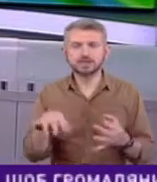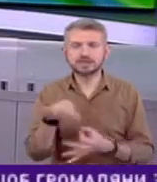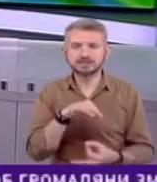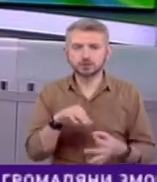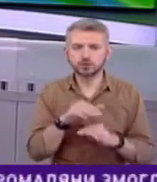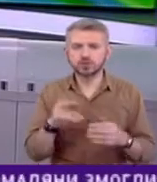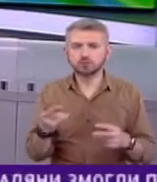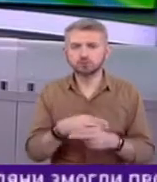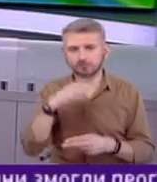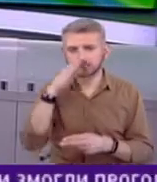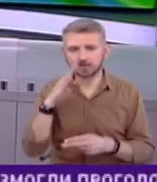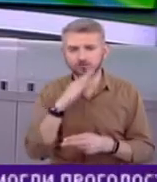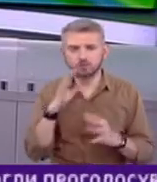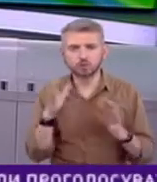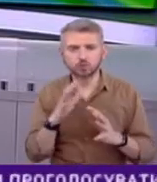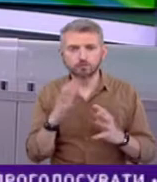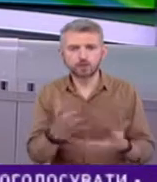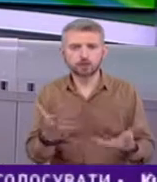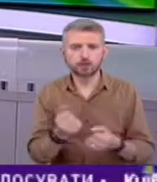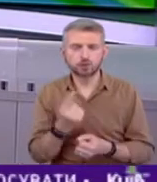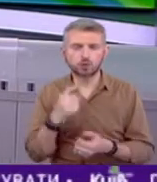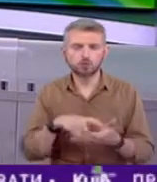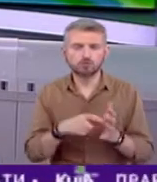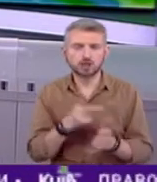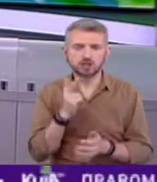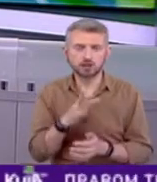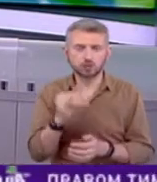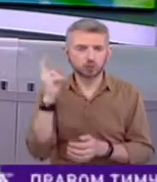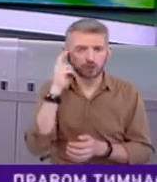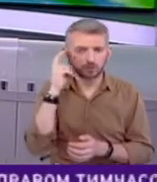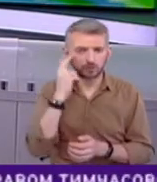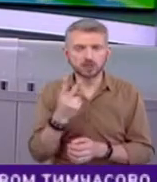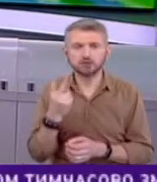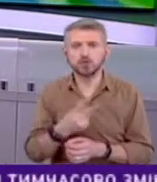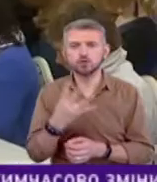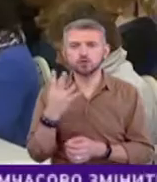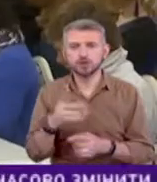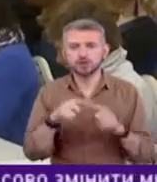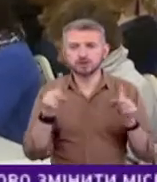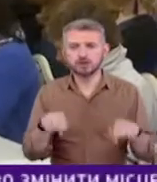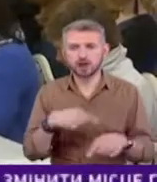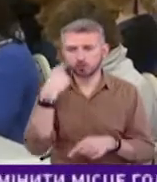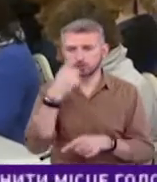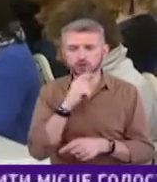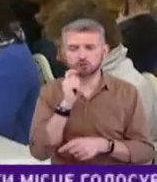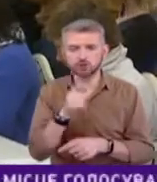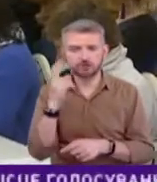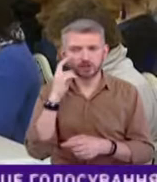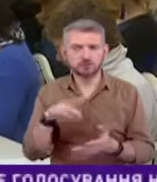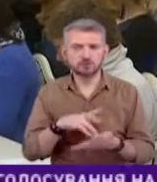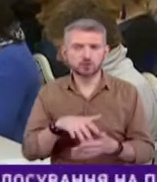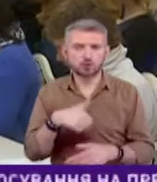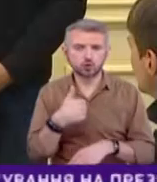діти, позбавлені батьківського піклування, отримали однокімнатні квартири у Києві. 24 сертифікати особисто вручив київський міський